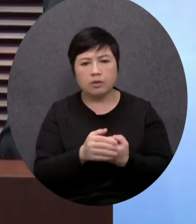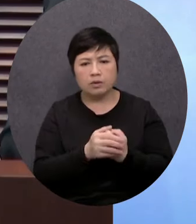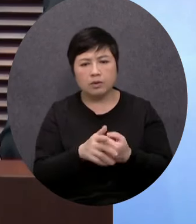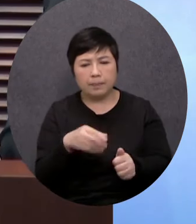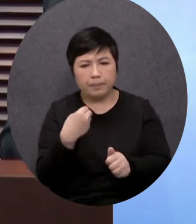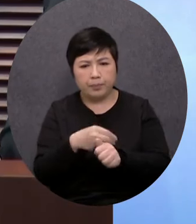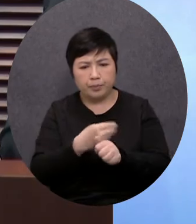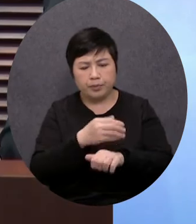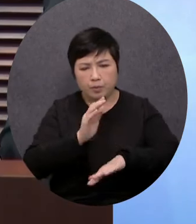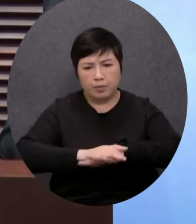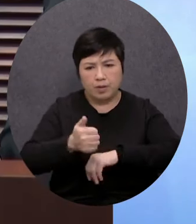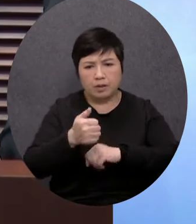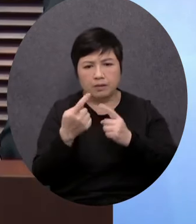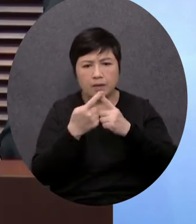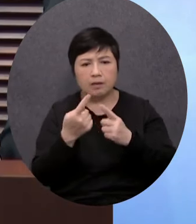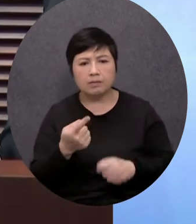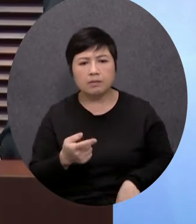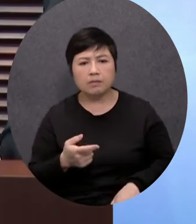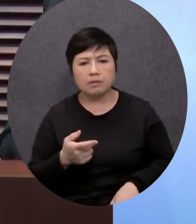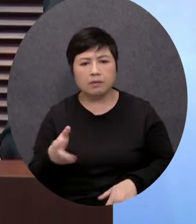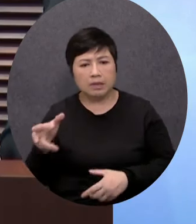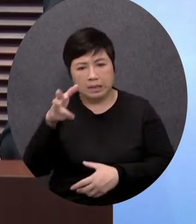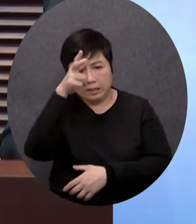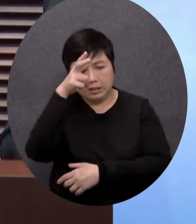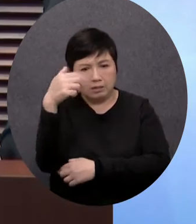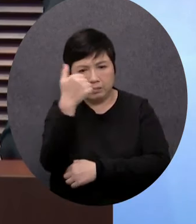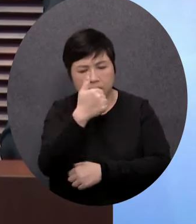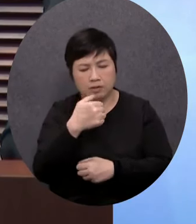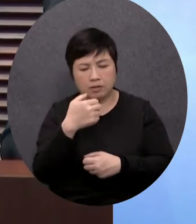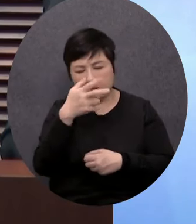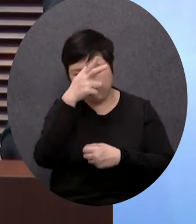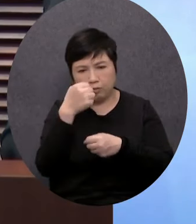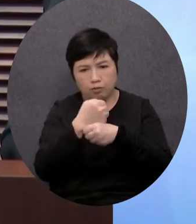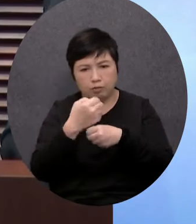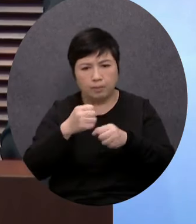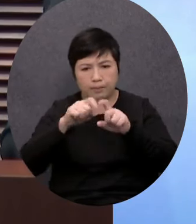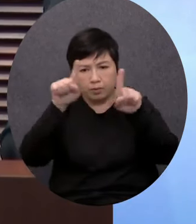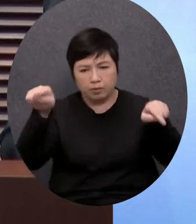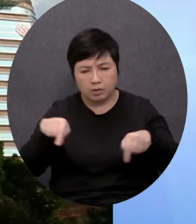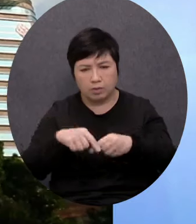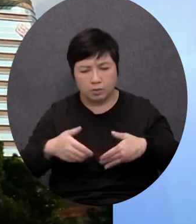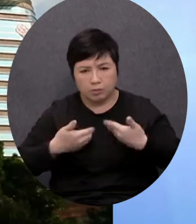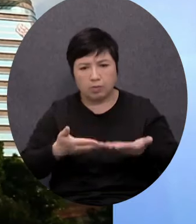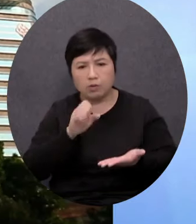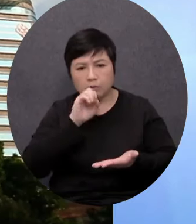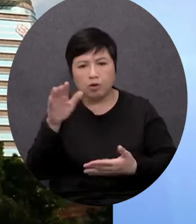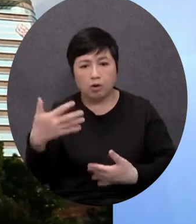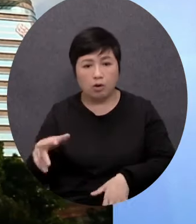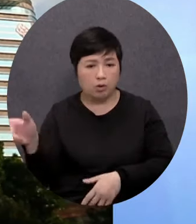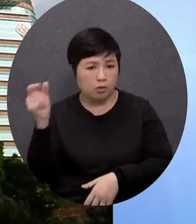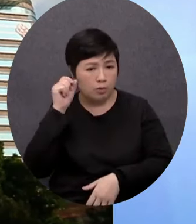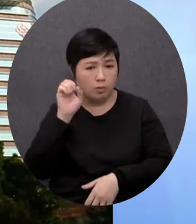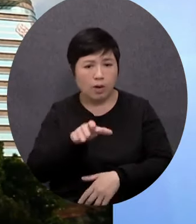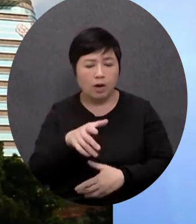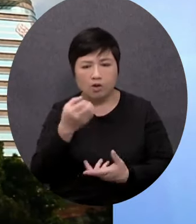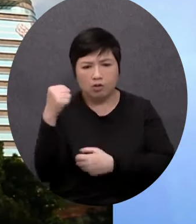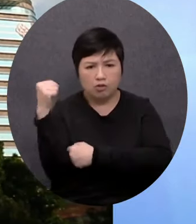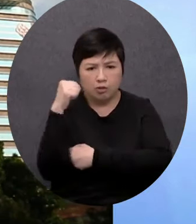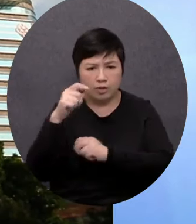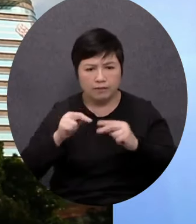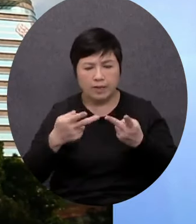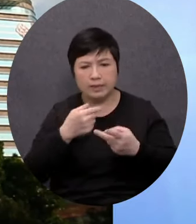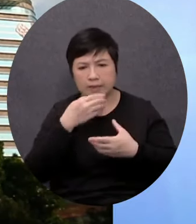培育優秀嘅人才。呢、這個咧喺特首嘅施政報告裏邊咧，亦都交代咗。 佢又話：香港會全力推展吸